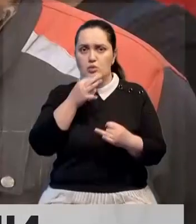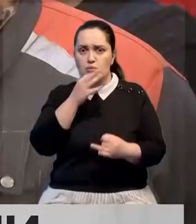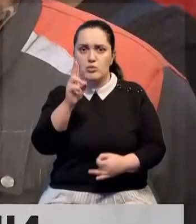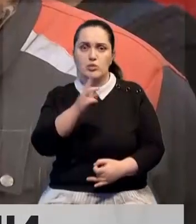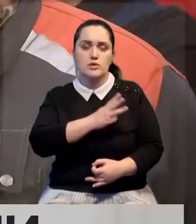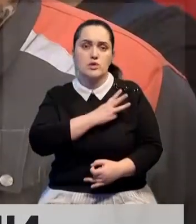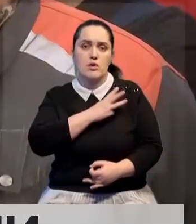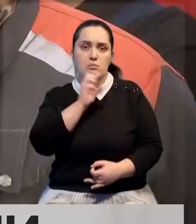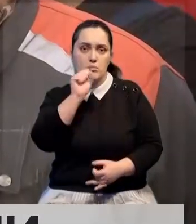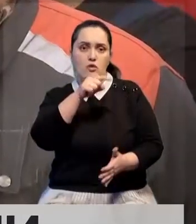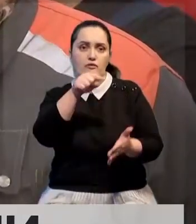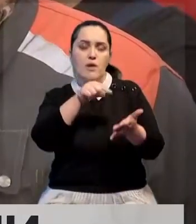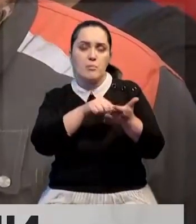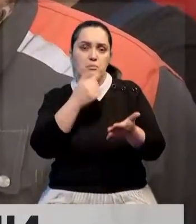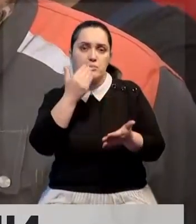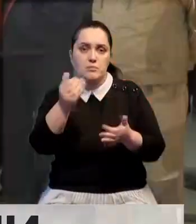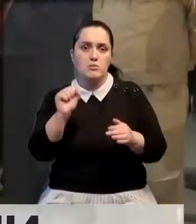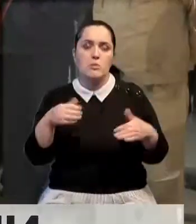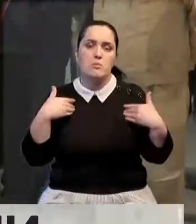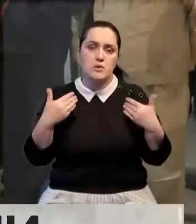озвучить интересующие его вопросы и пожелания.